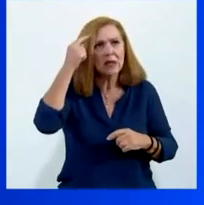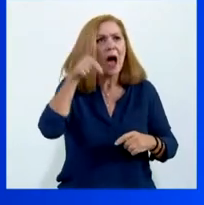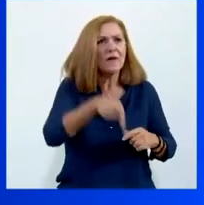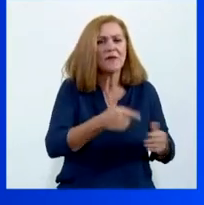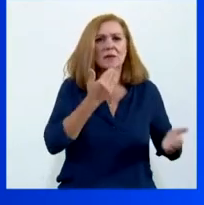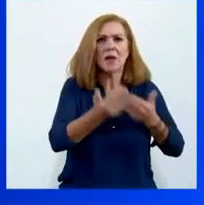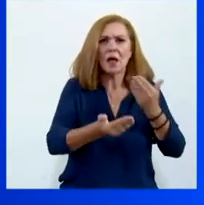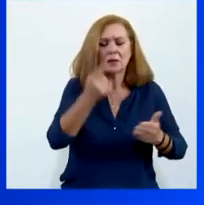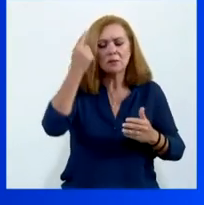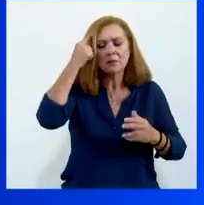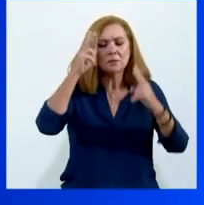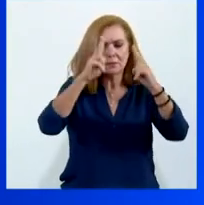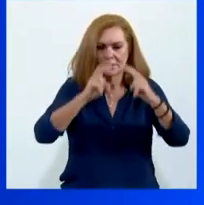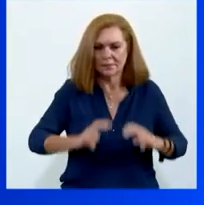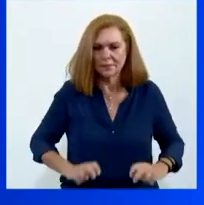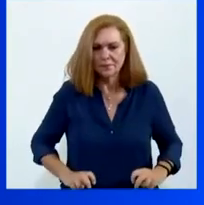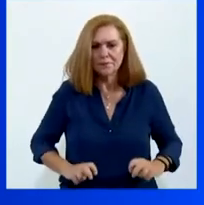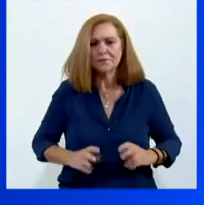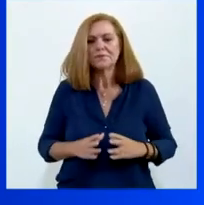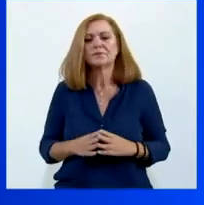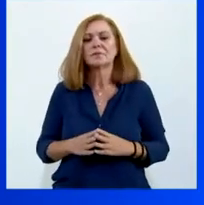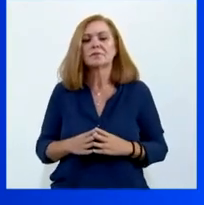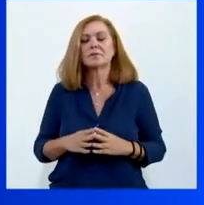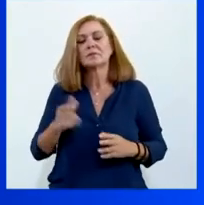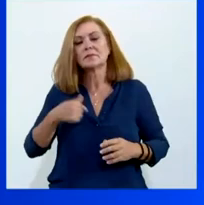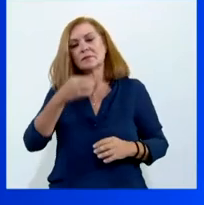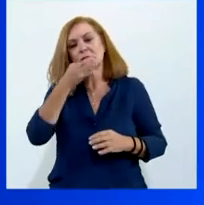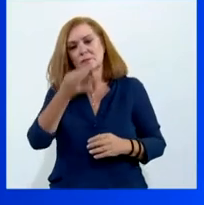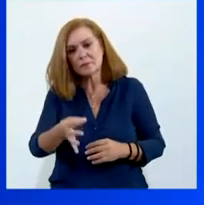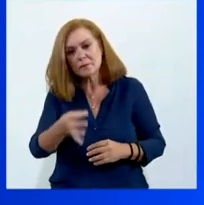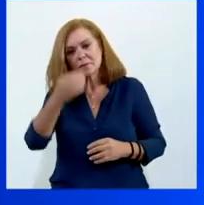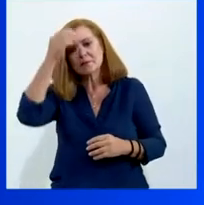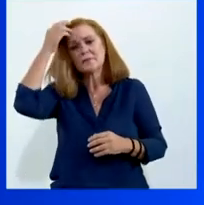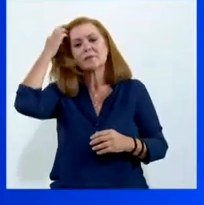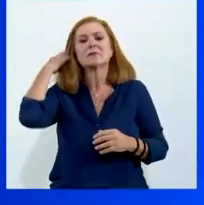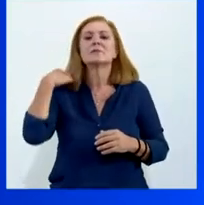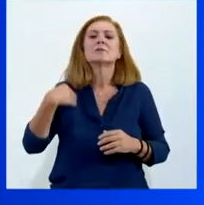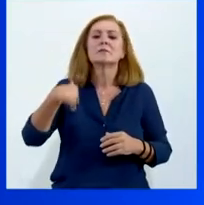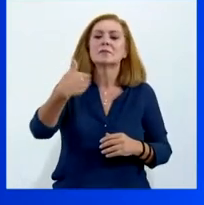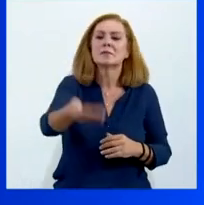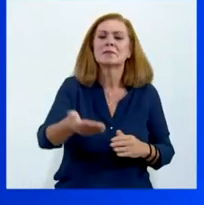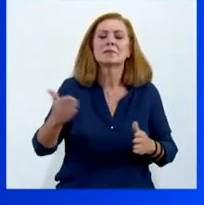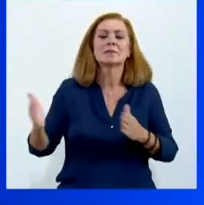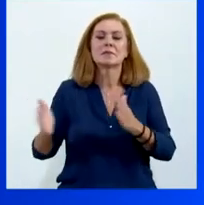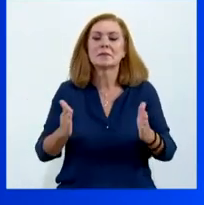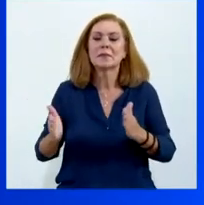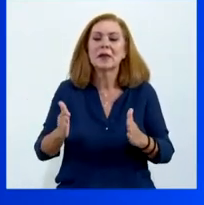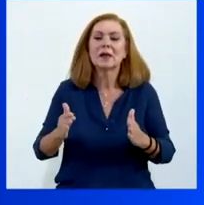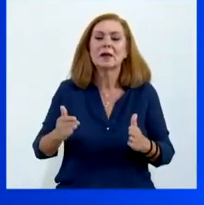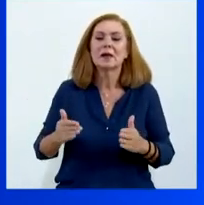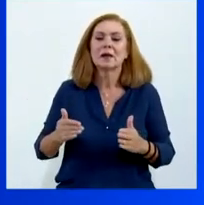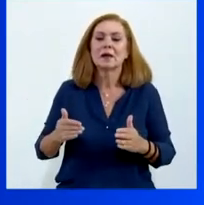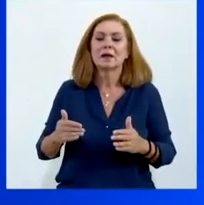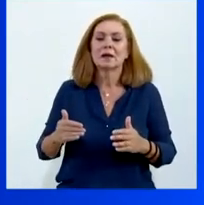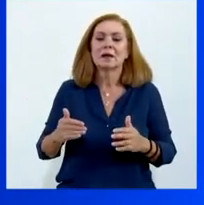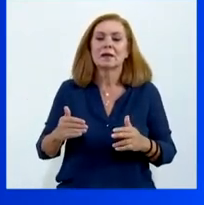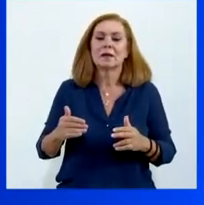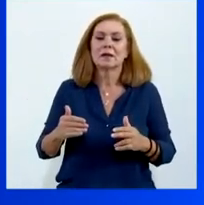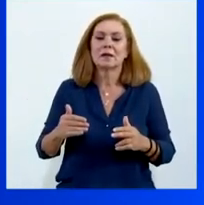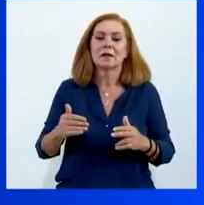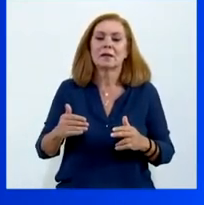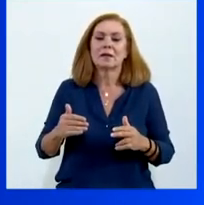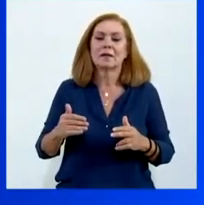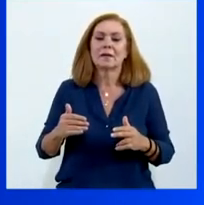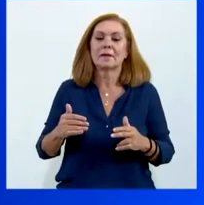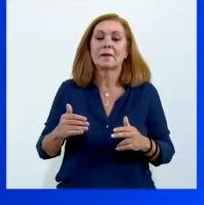αιτήσεις. Και βέβαια, να θυμίσω ότι το επόμενο διάστημα θα είναι διάστημα σημαντικών, θα